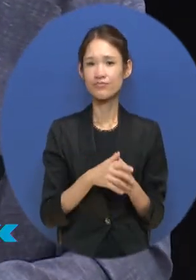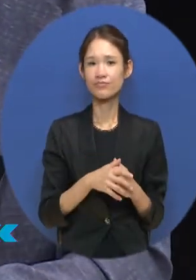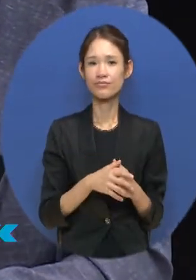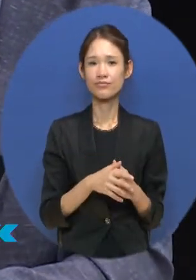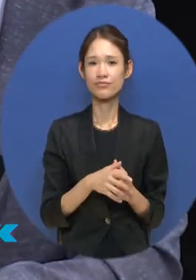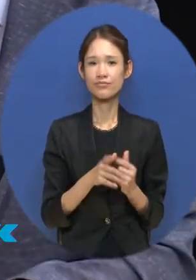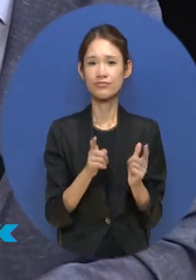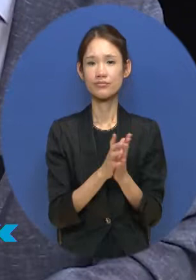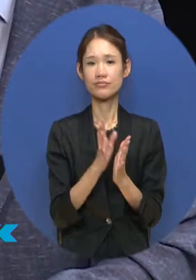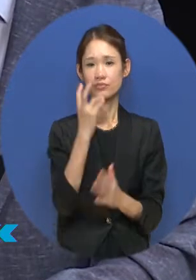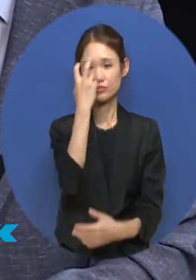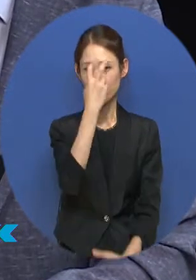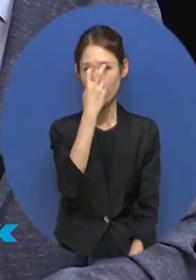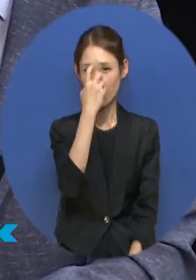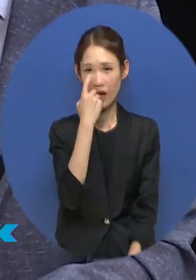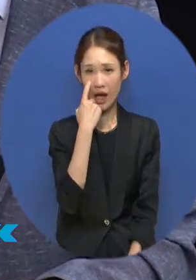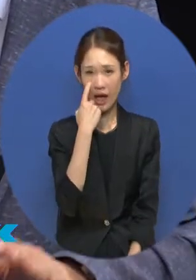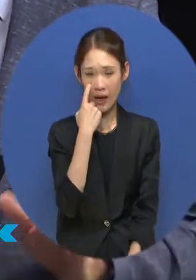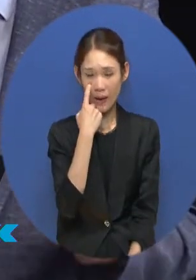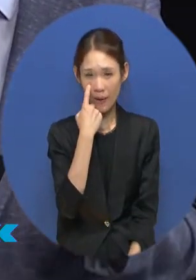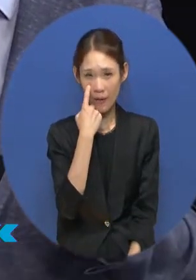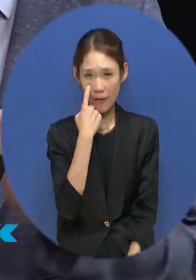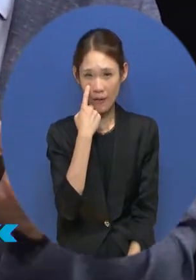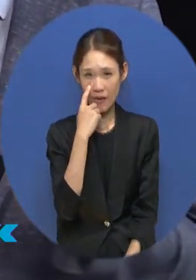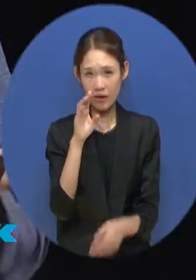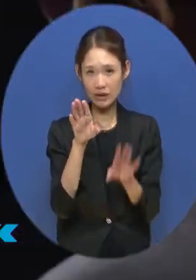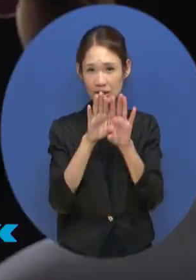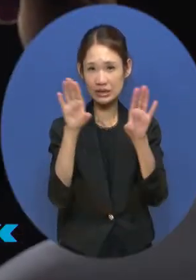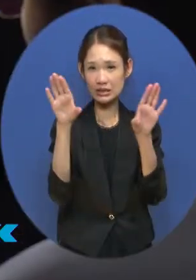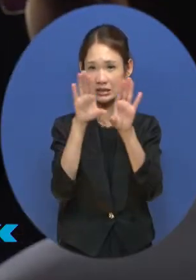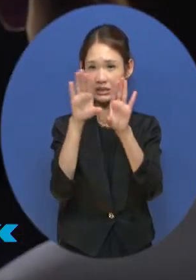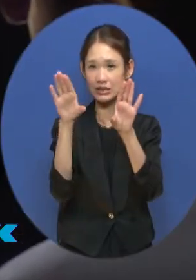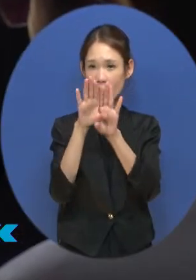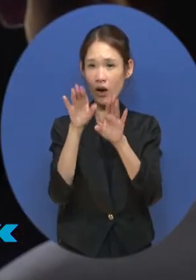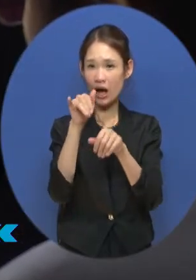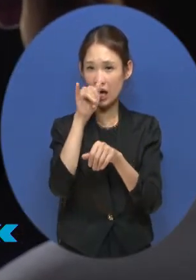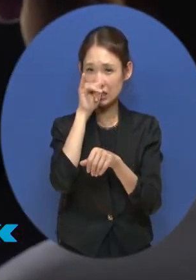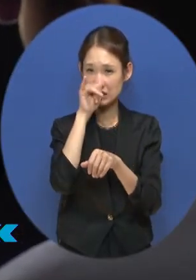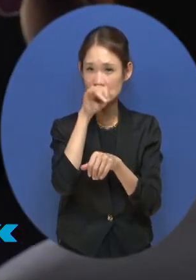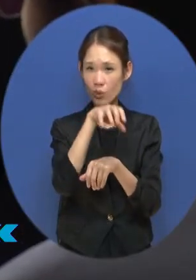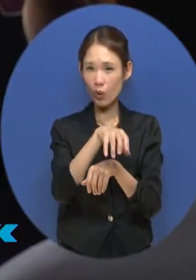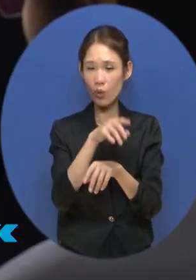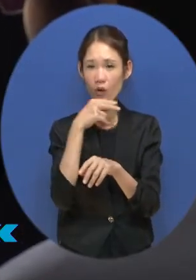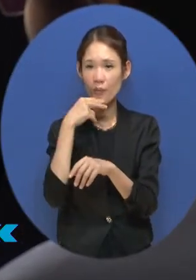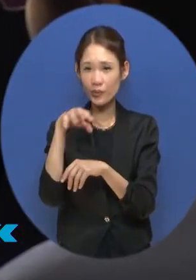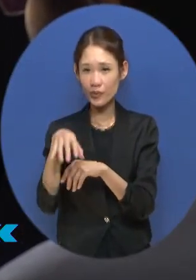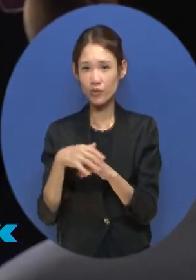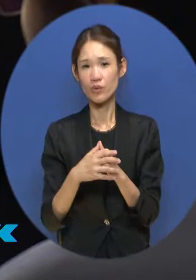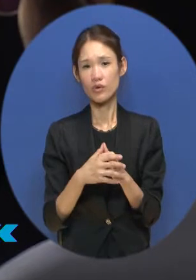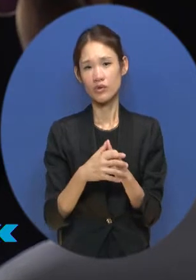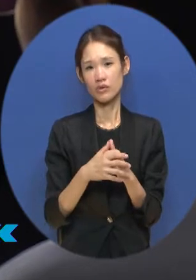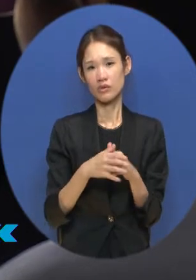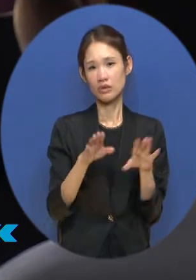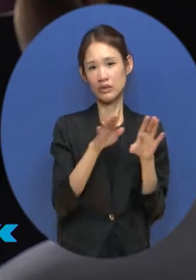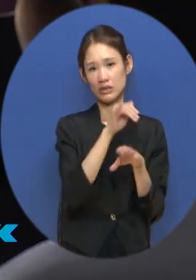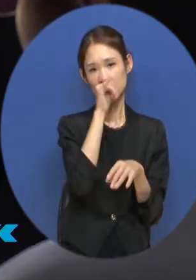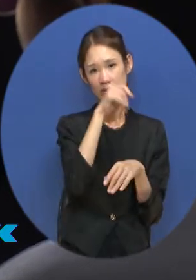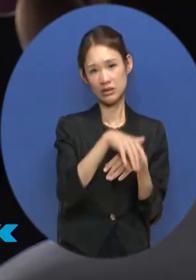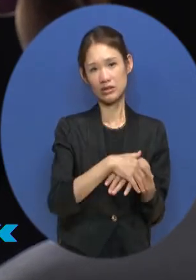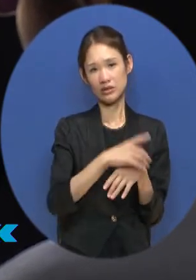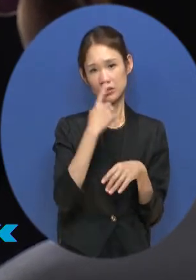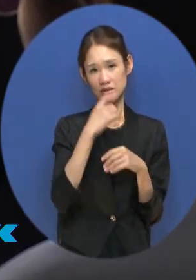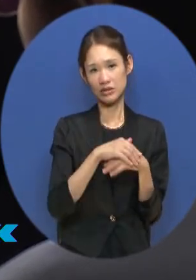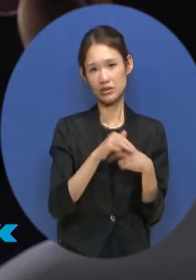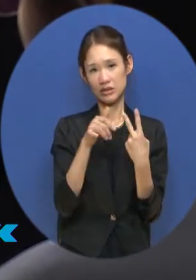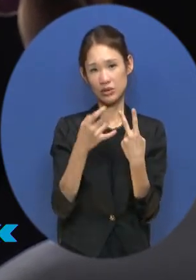실제로 조사에 따르면은 그 스크린 도어가 있고 없고 물론 이제 스크린 도어가 있는 곳에 승강장의 미세먼지 농도가